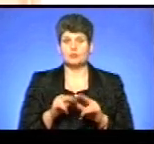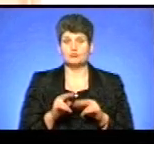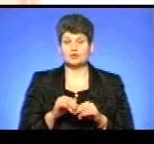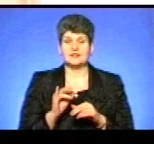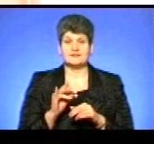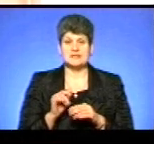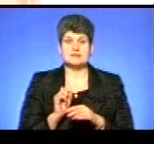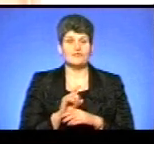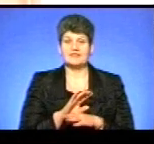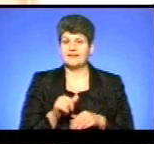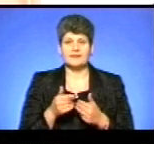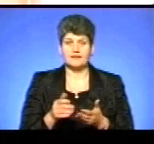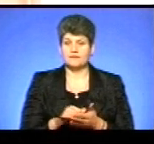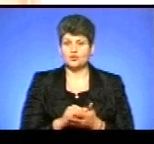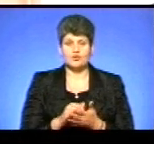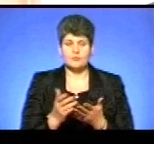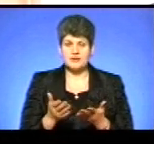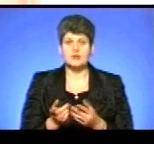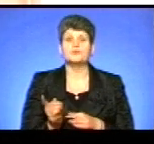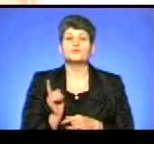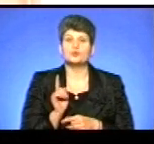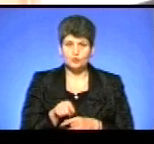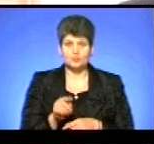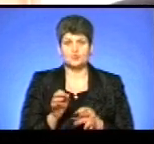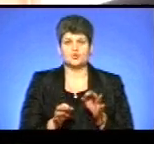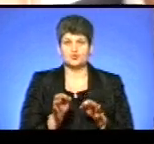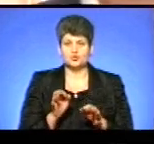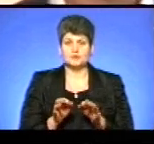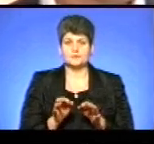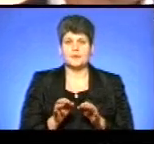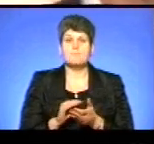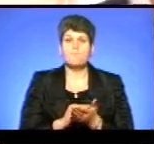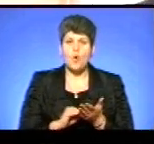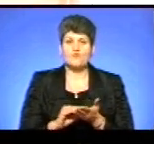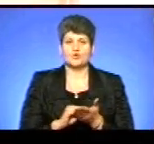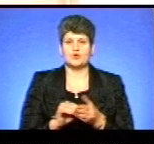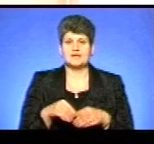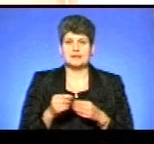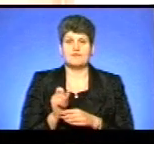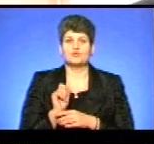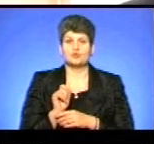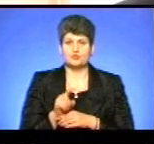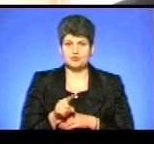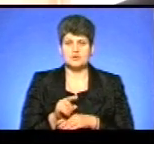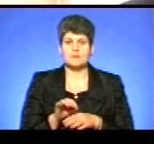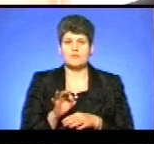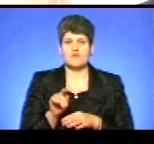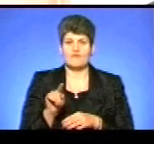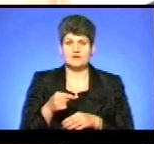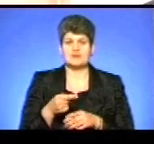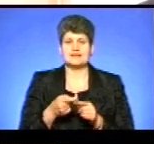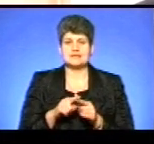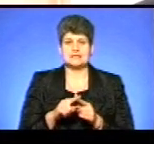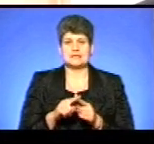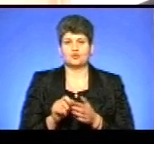Тернопільбудінвестзамовник не надав цих документальних матеріалів, тому суд повторно надав доручення про витребування цих